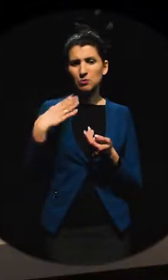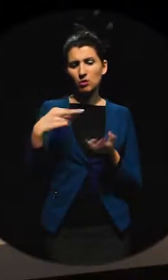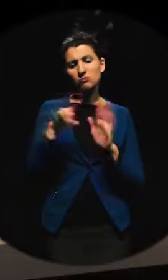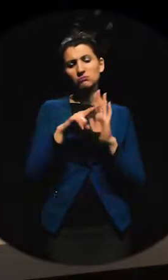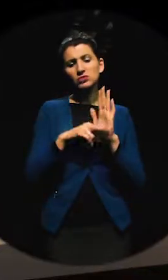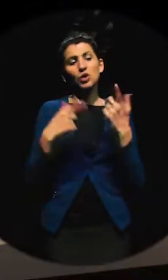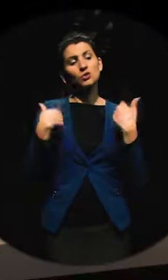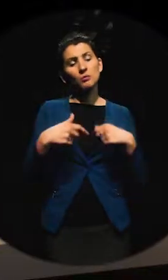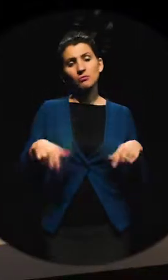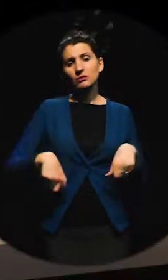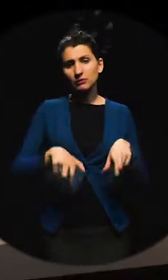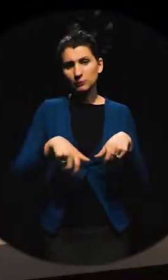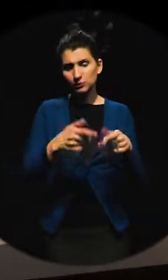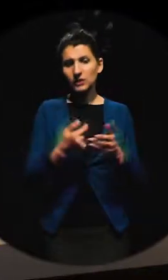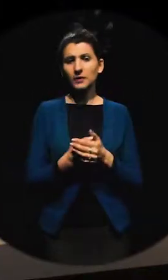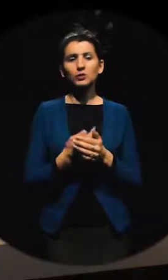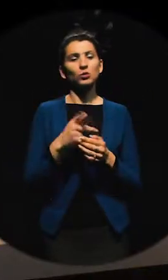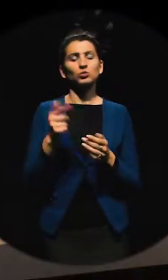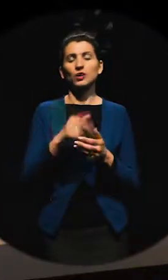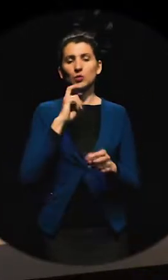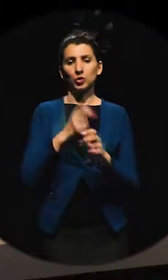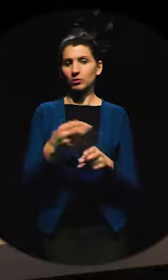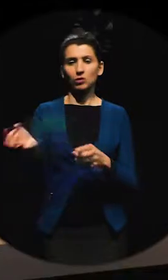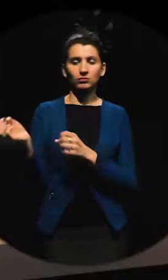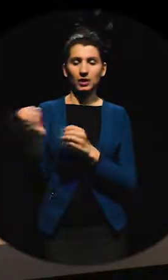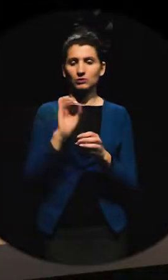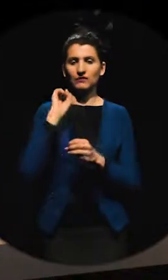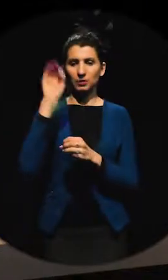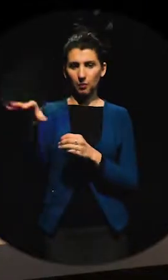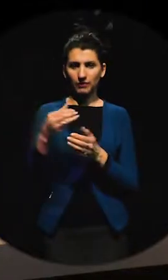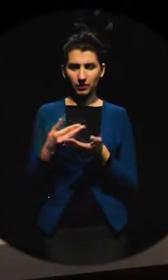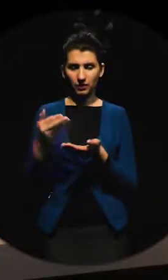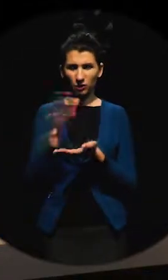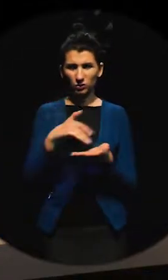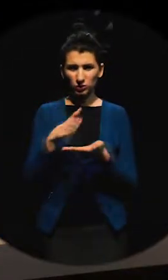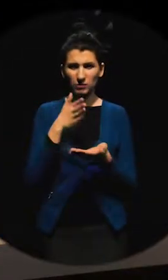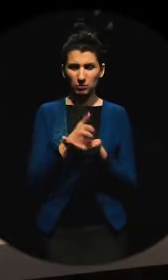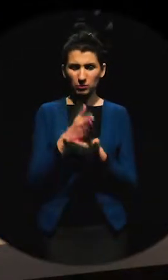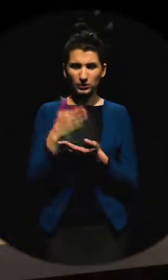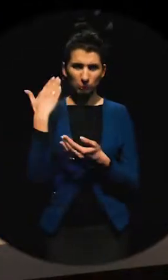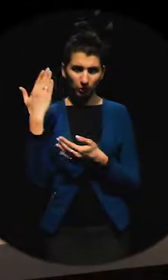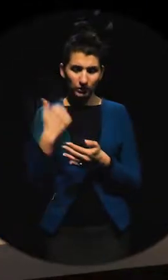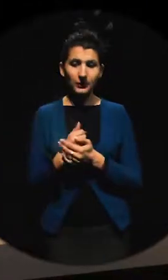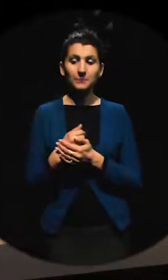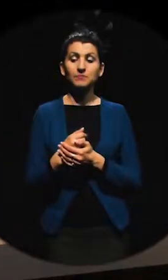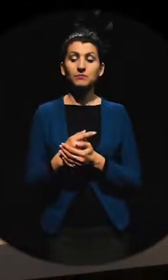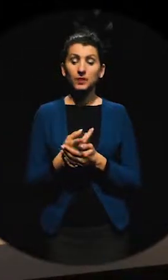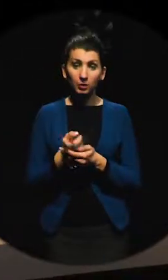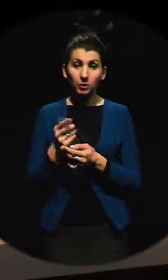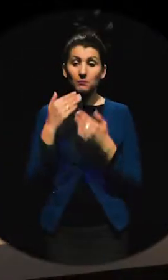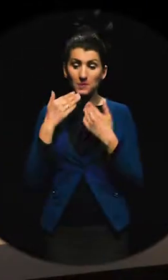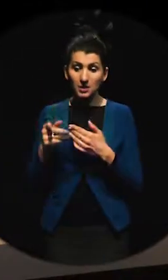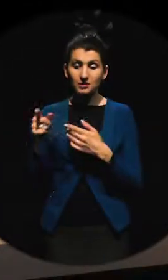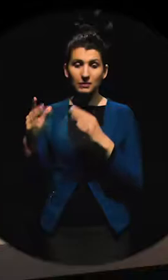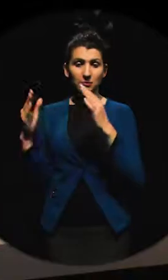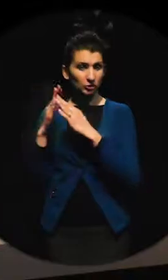osoby takie jak Davisowie były, no gdzieś była im narzucana poniekąd ta opieka, że mogą